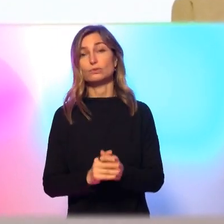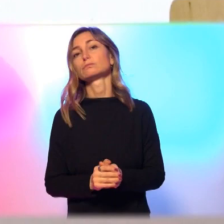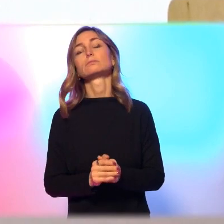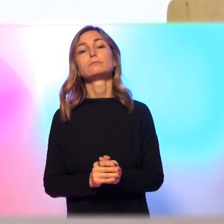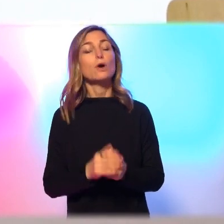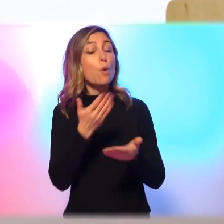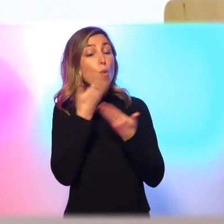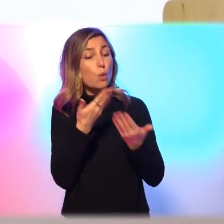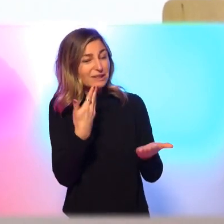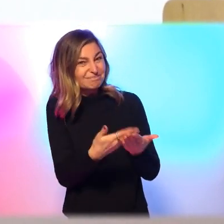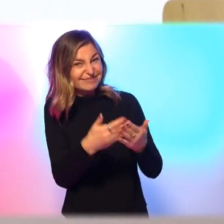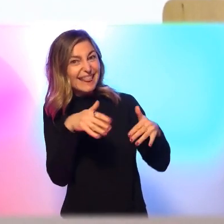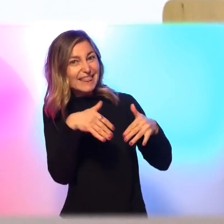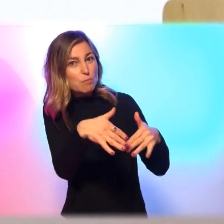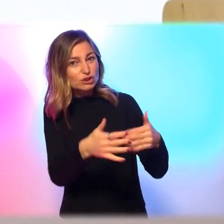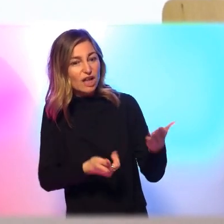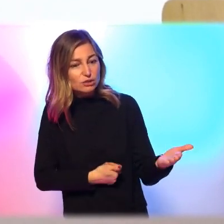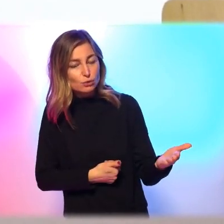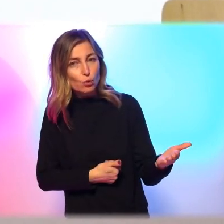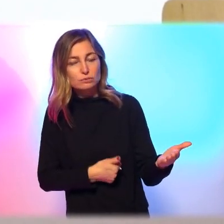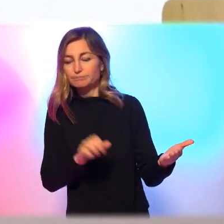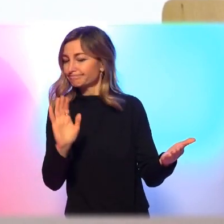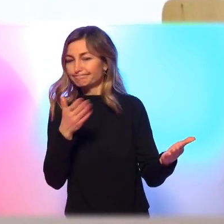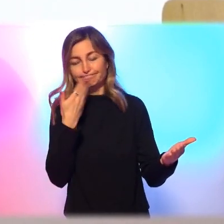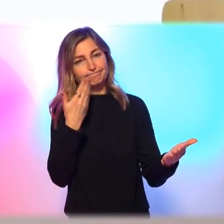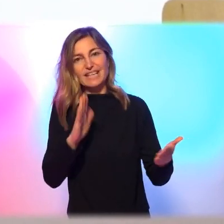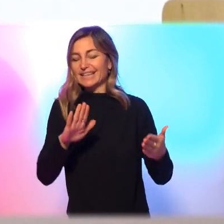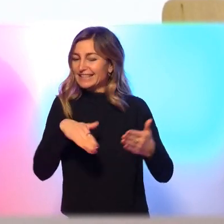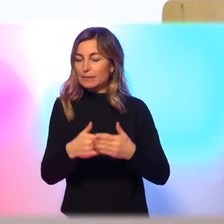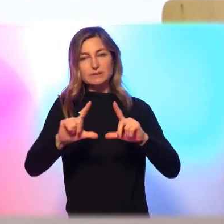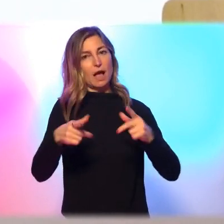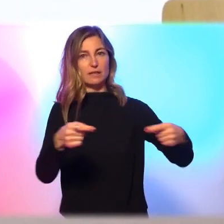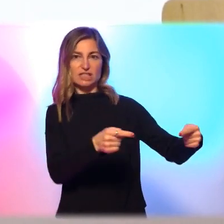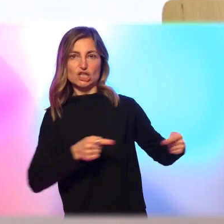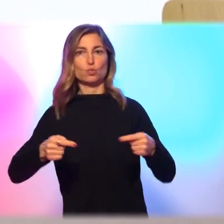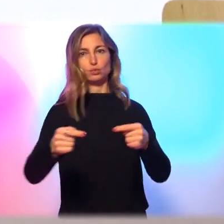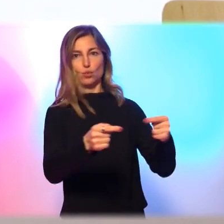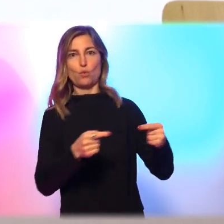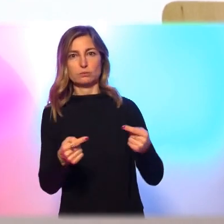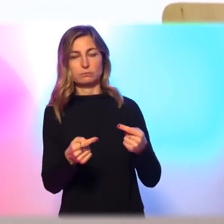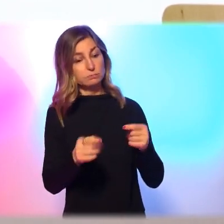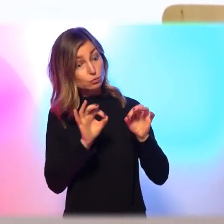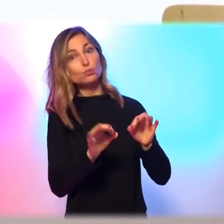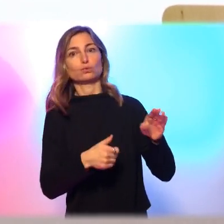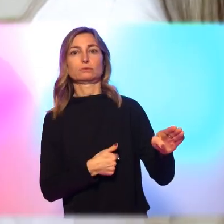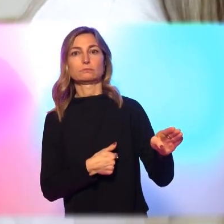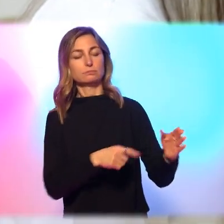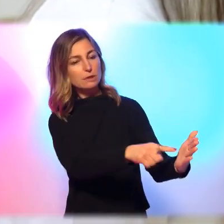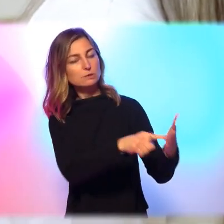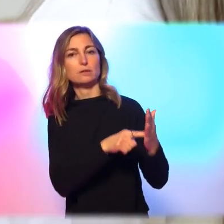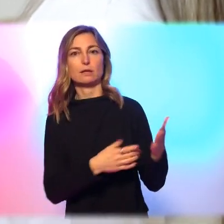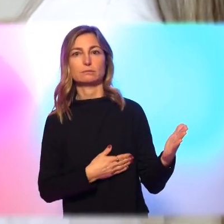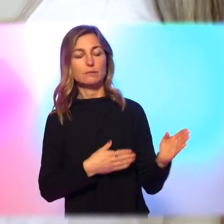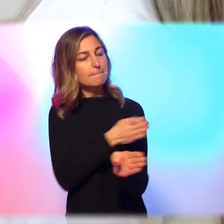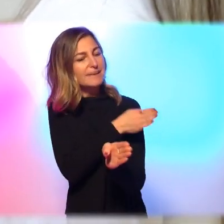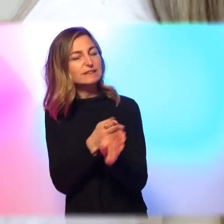Und glaube, dass ohne diese Demonstrationen hätten wir diese Diskussion gar nicht an diesen Punkt bringen können. Natürlich